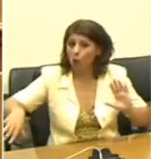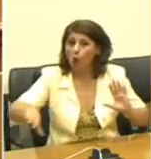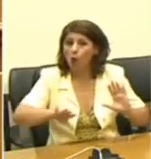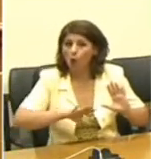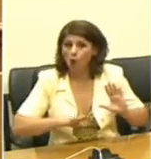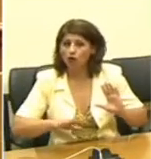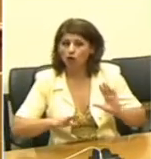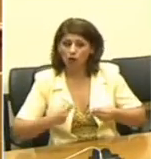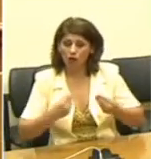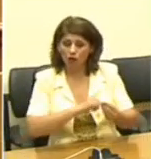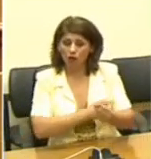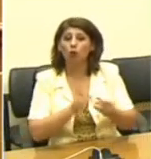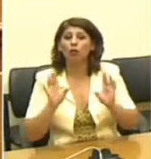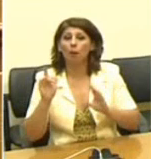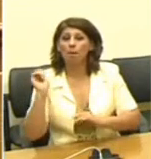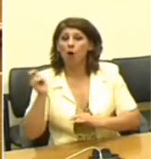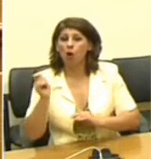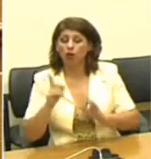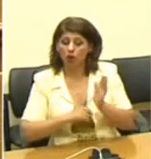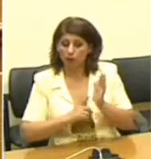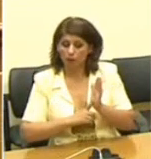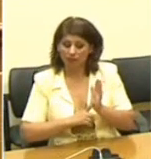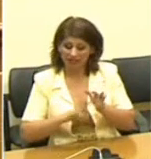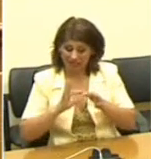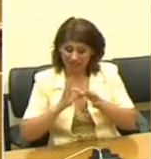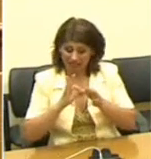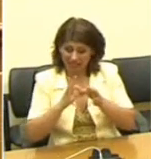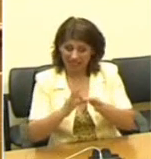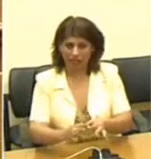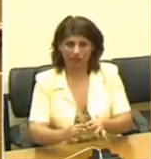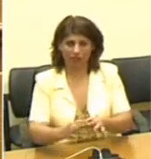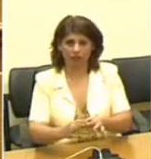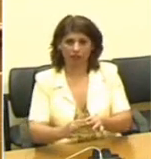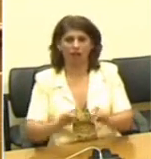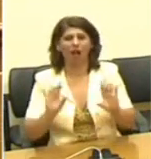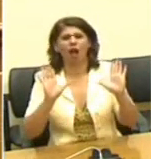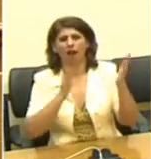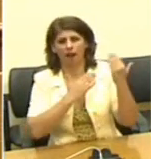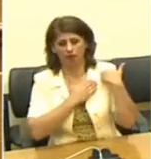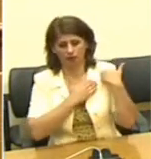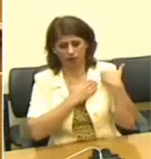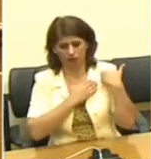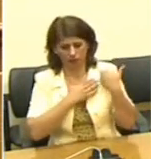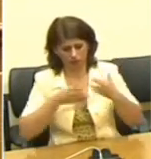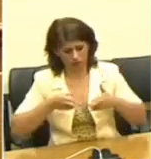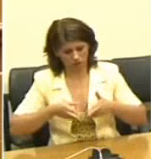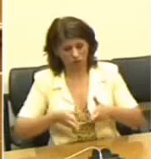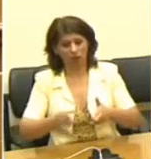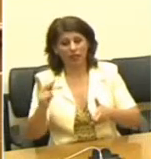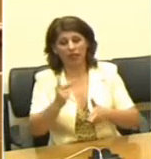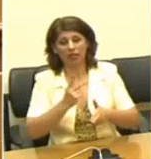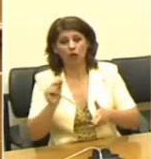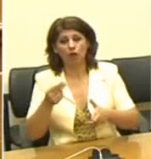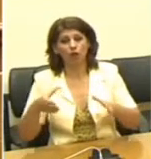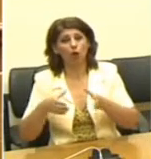την πολιτική νομιμοποίηση να συνεχίσει την ανεύθυνη πορεία της, η κοινοβουλευτική ομάδα